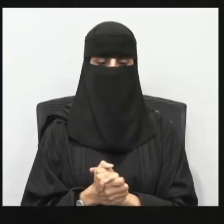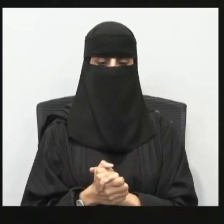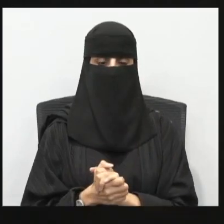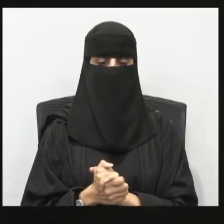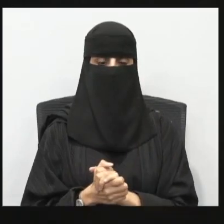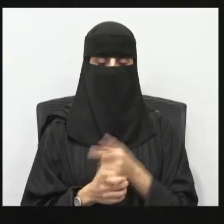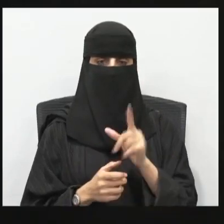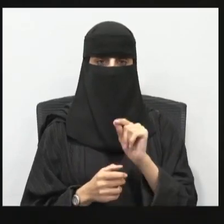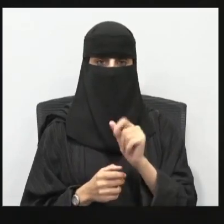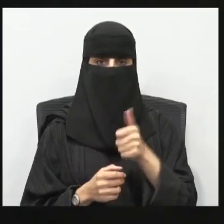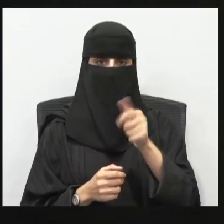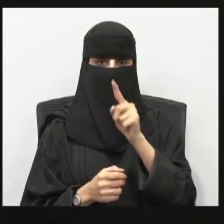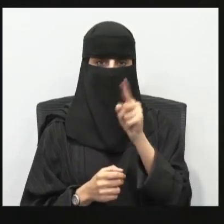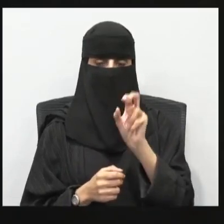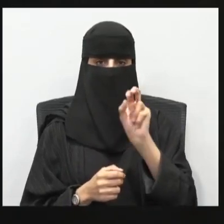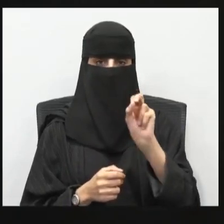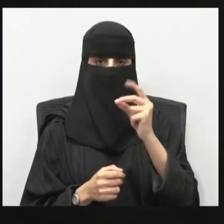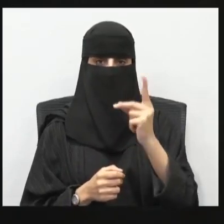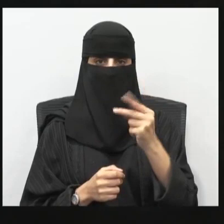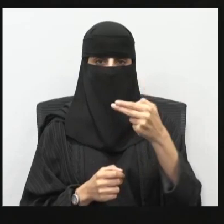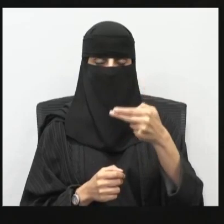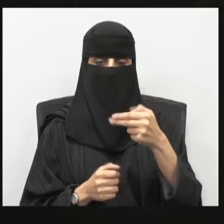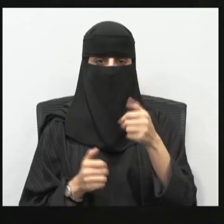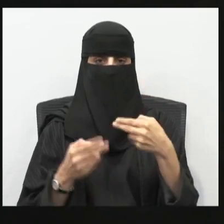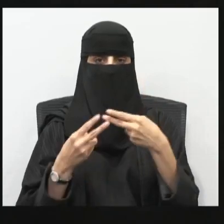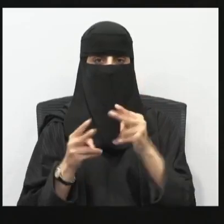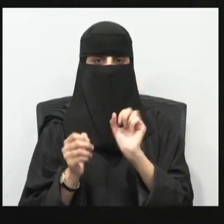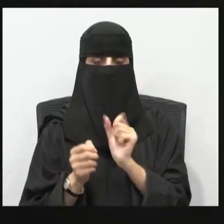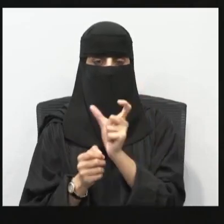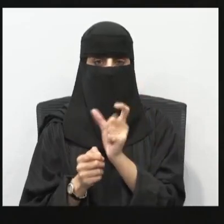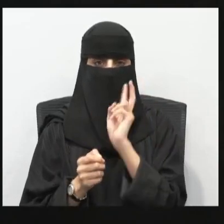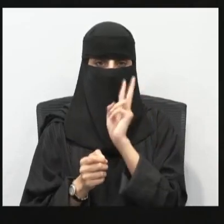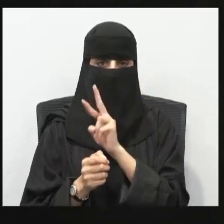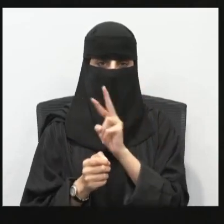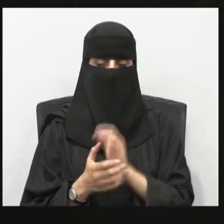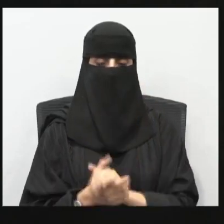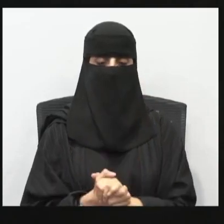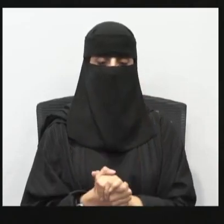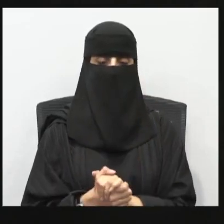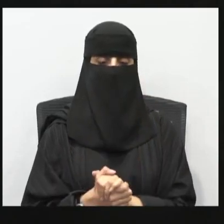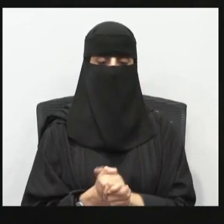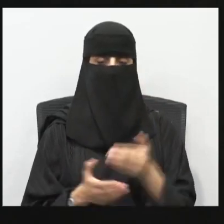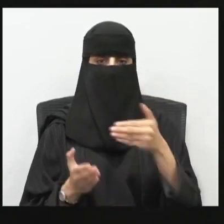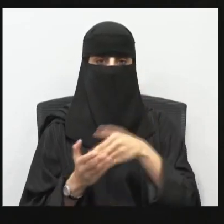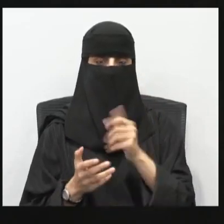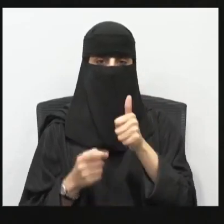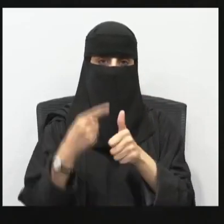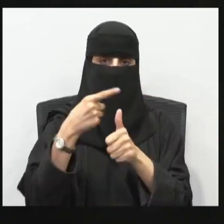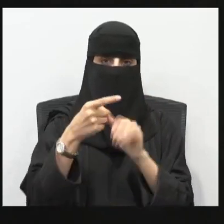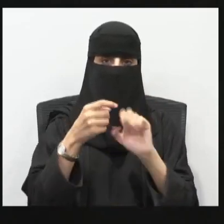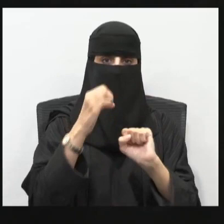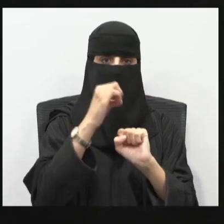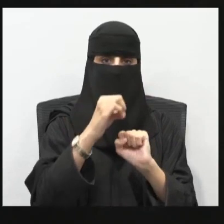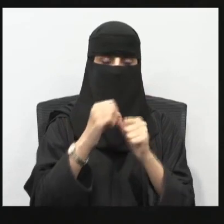يوجد لدينا همزه قطع في بدايه الكلمه اصنع ايضا مقطع ساكن